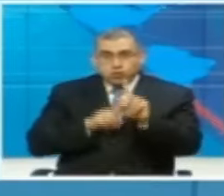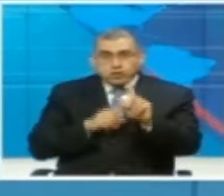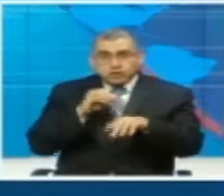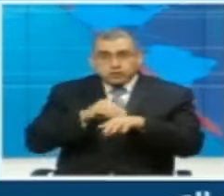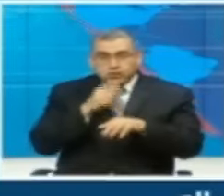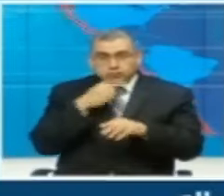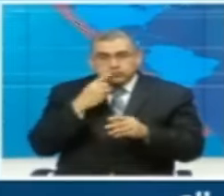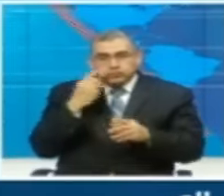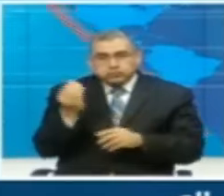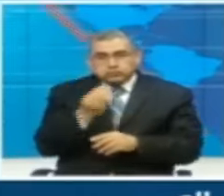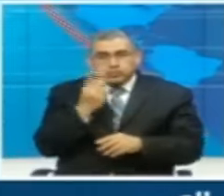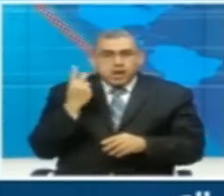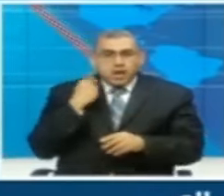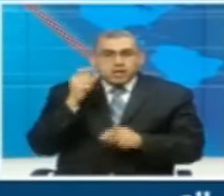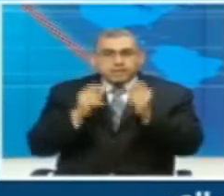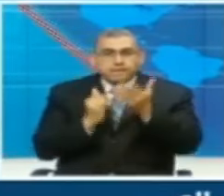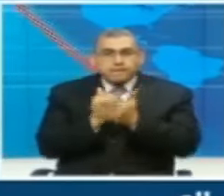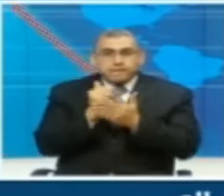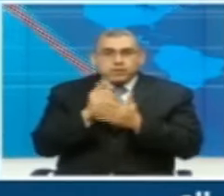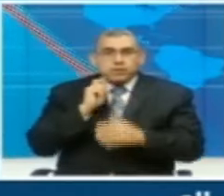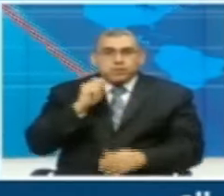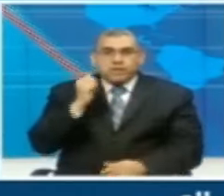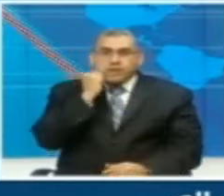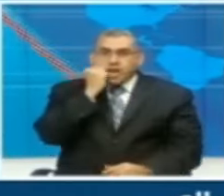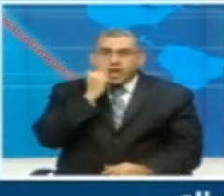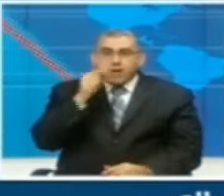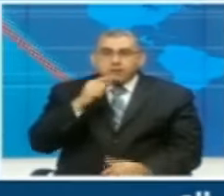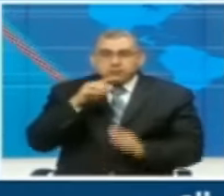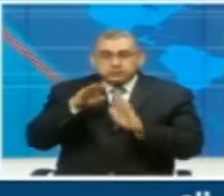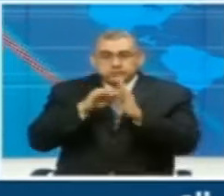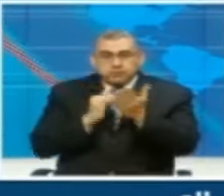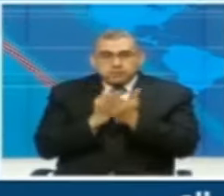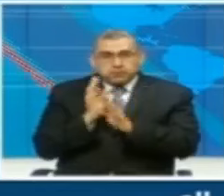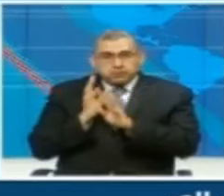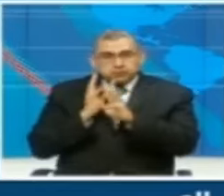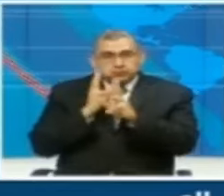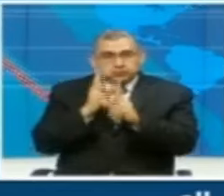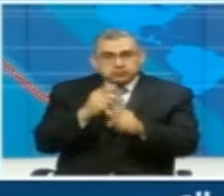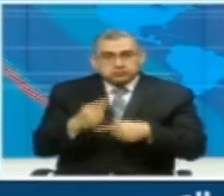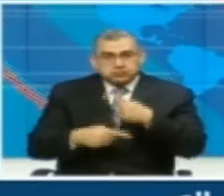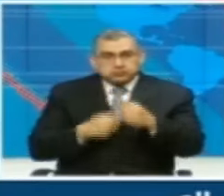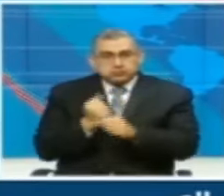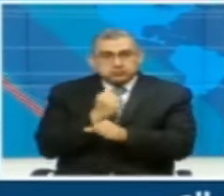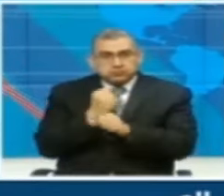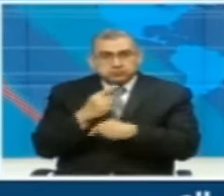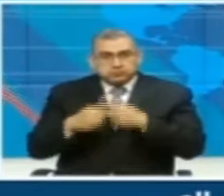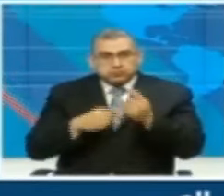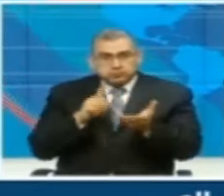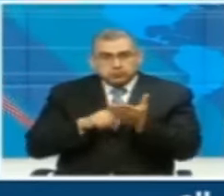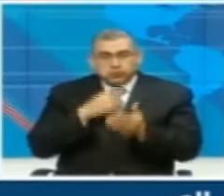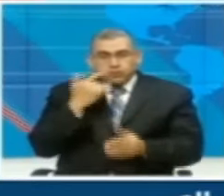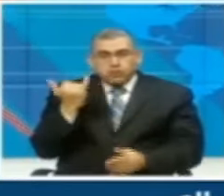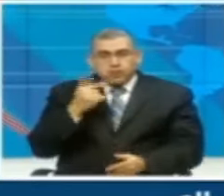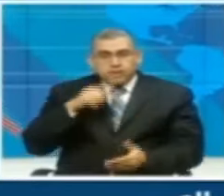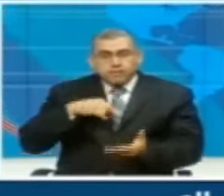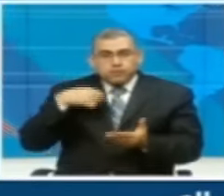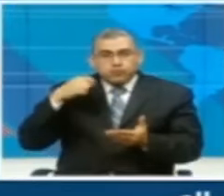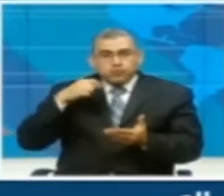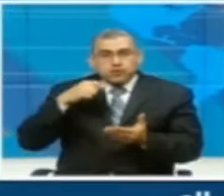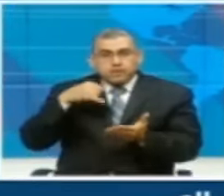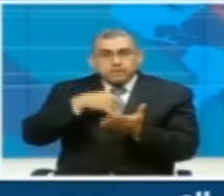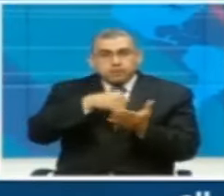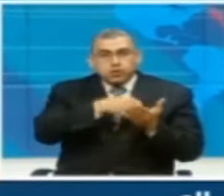خلال تفقده عددا من مدارس محافظة القليوبية انتظام سير العملية التعليمية، كما شدد أيضا على